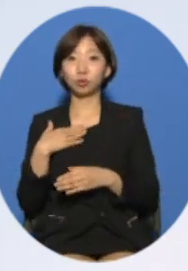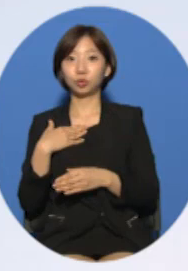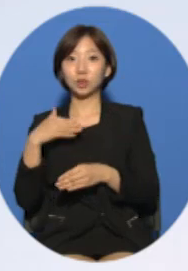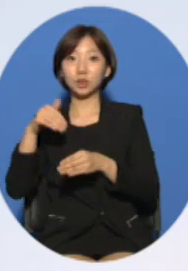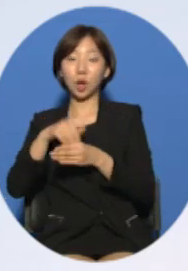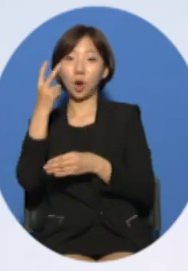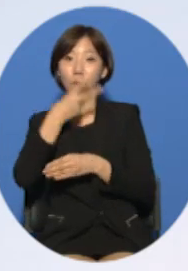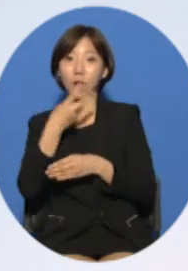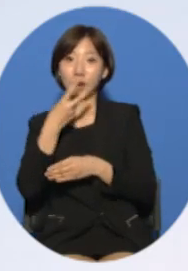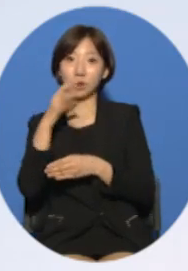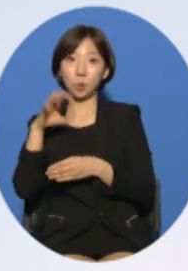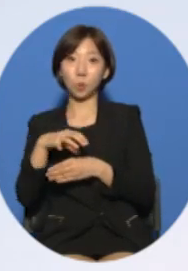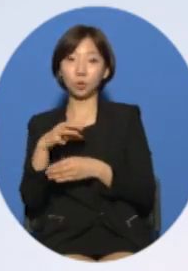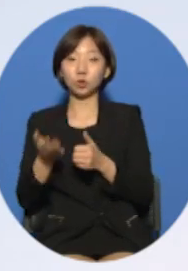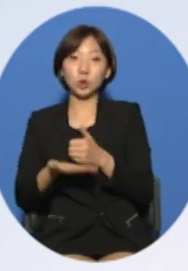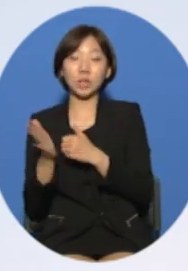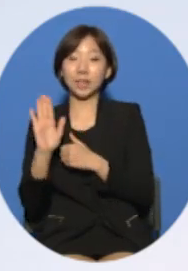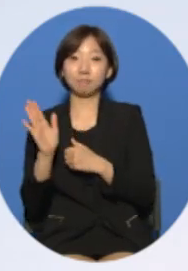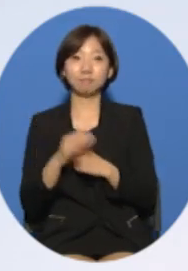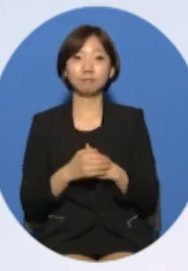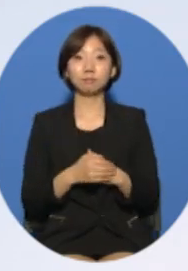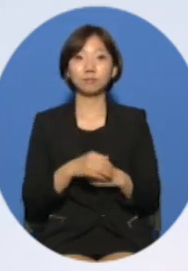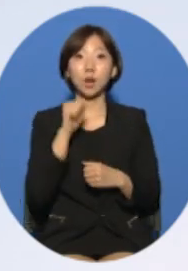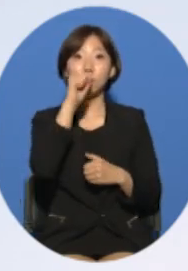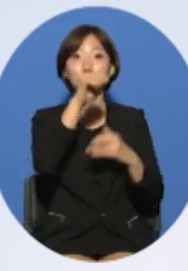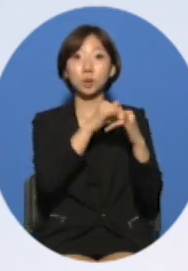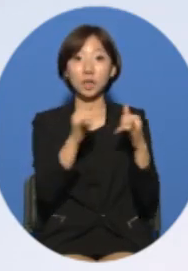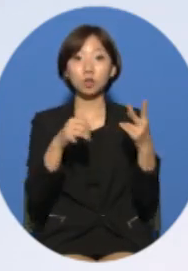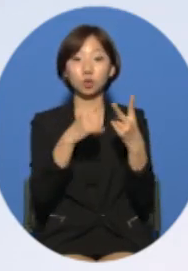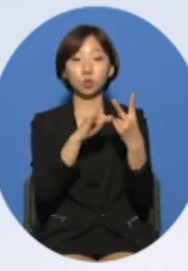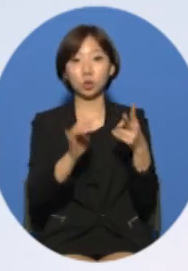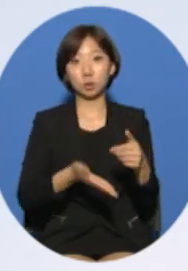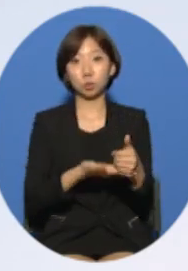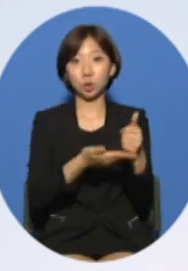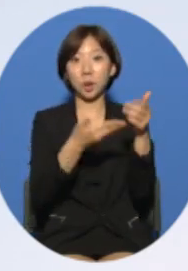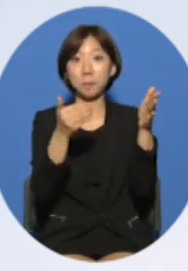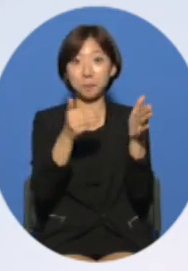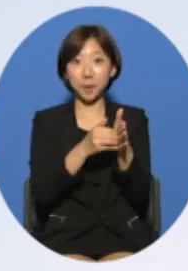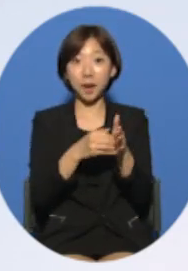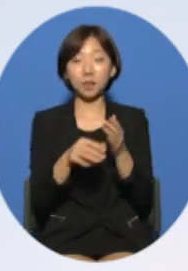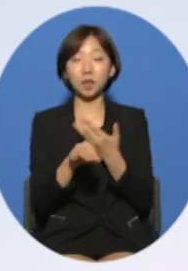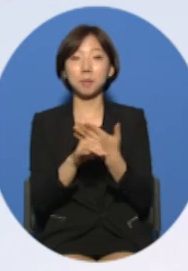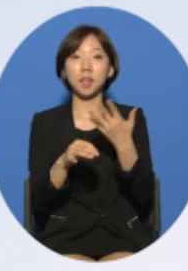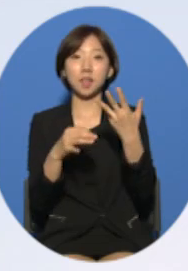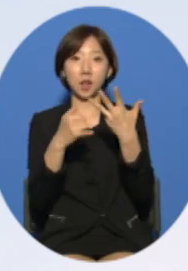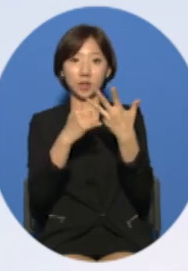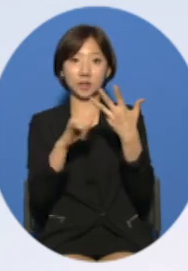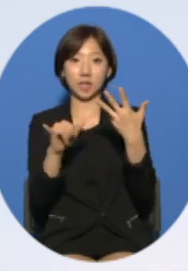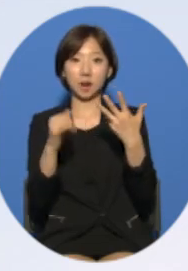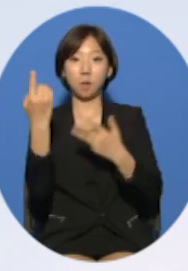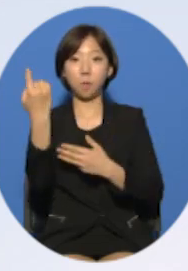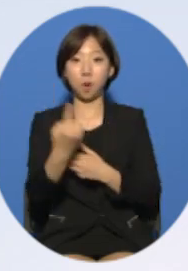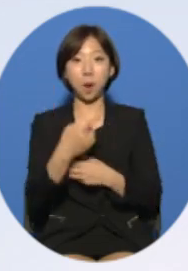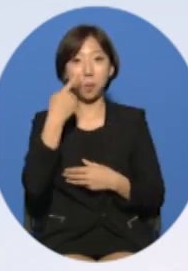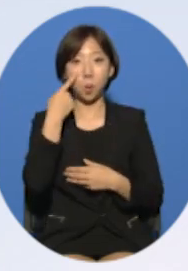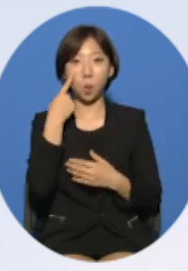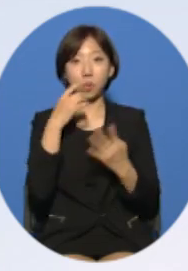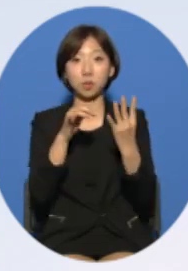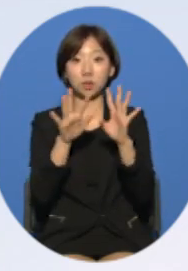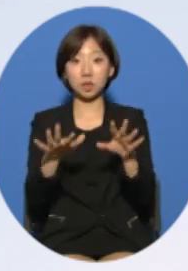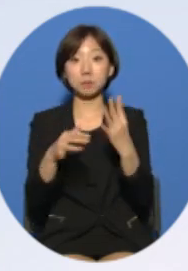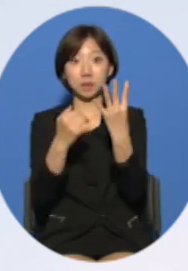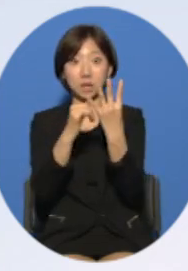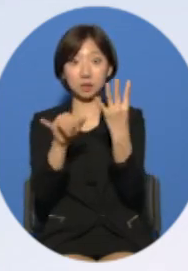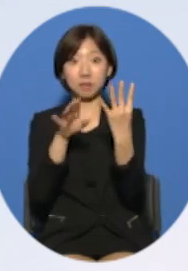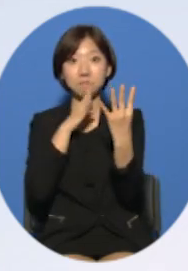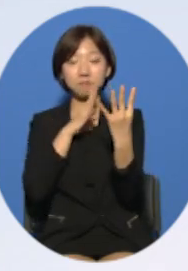두 명씩 네. 두 명씩 추천해서 저희한테 이렇게 오면은 여덟 분이서 예. 참관을 합니다. 지금 저기 지금 네 분이 앉아 계시죠? 예.